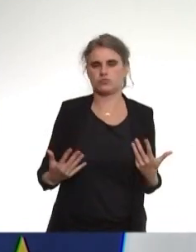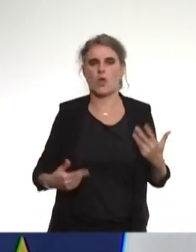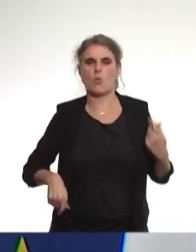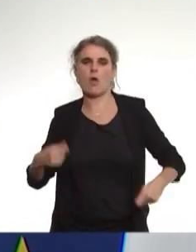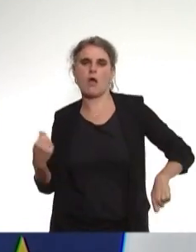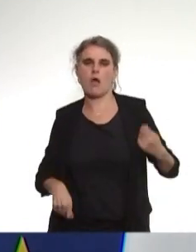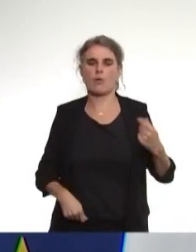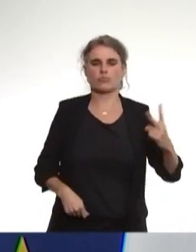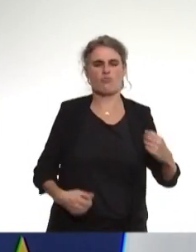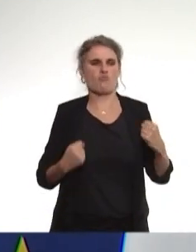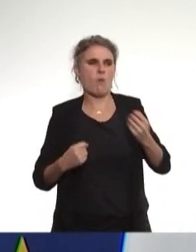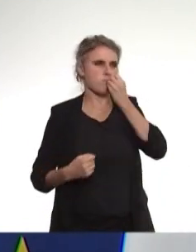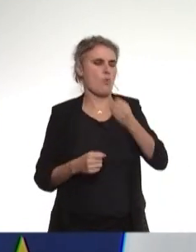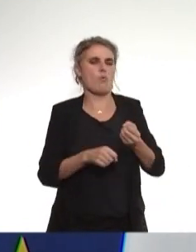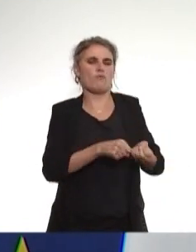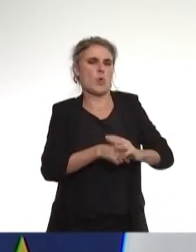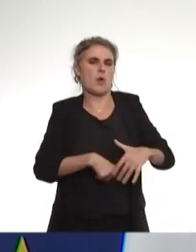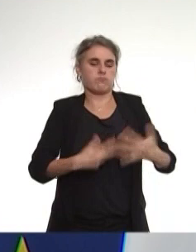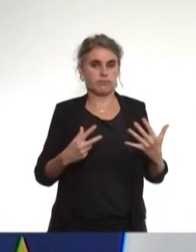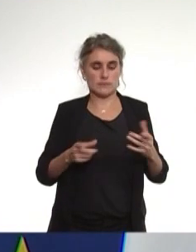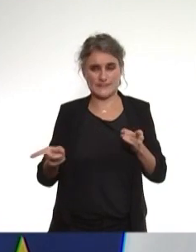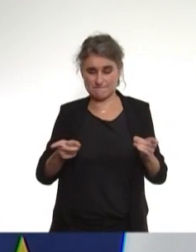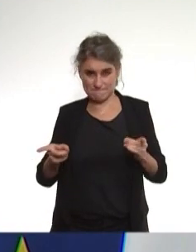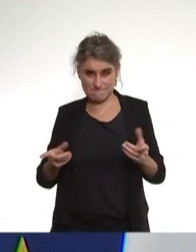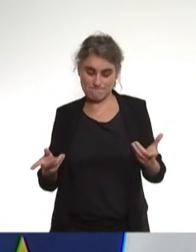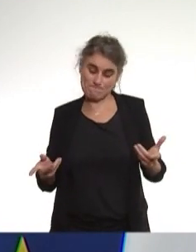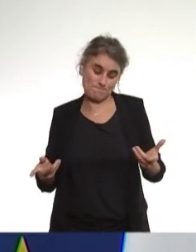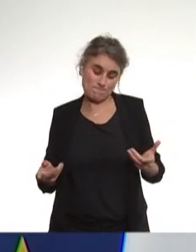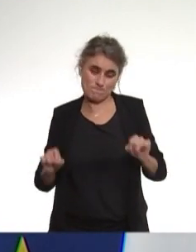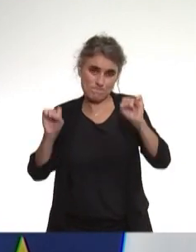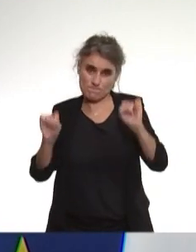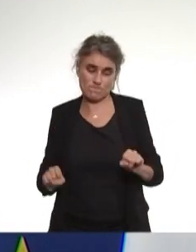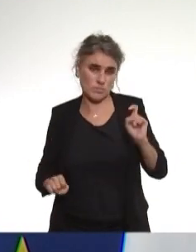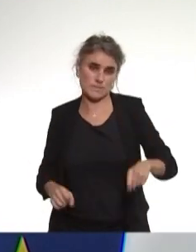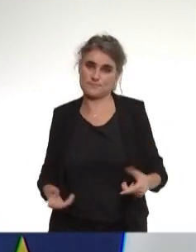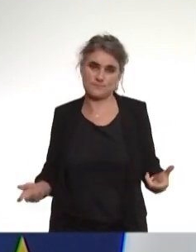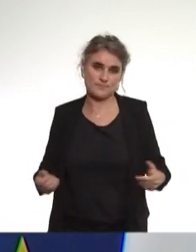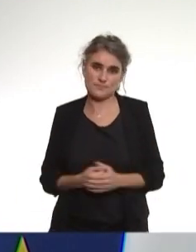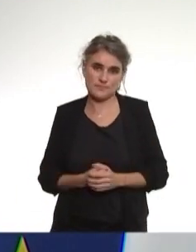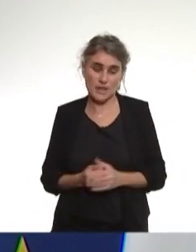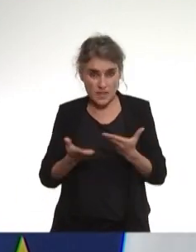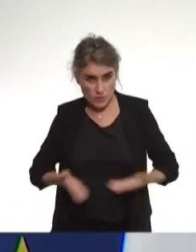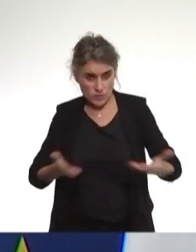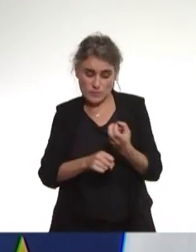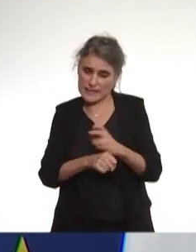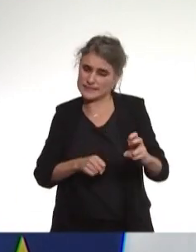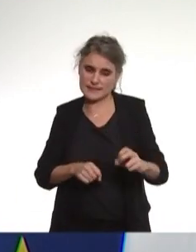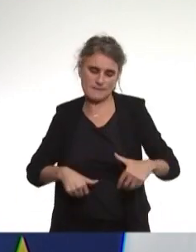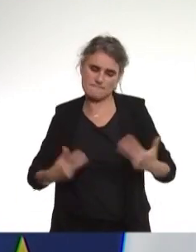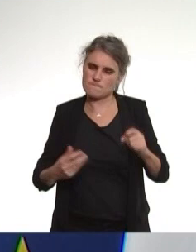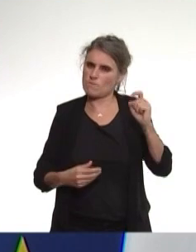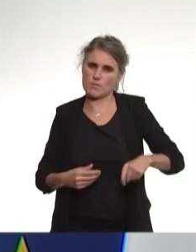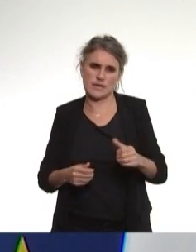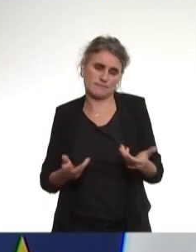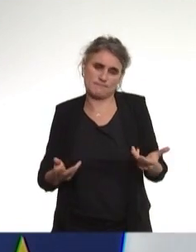invulnérable que ce qu'on est et c'est là aussi qu'on enregistre beaucoup de contamination donc à chaque fois des situations sont très à risque on prend les devants pour